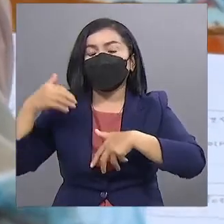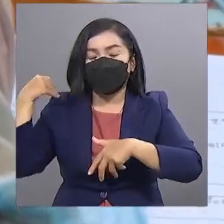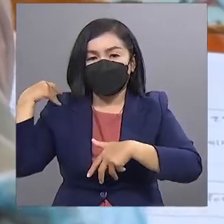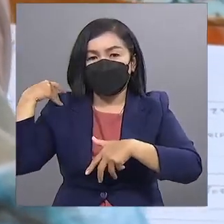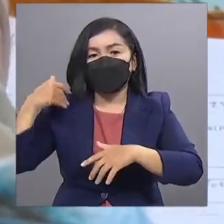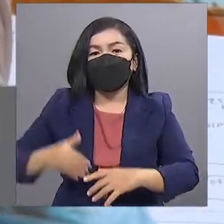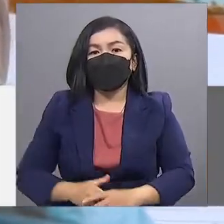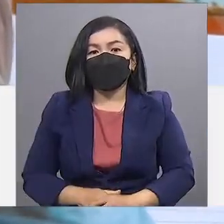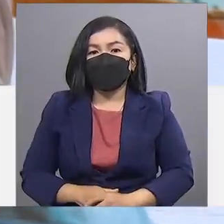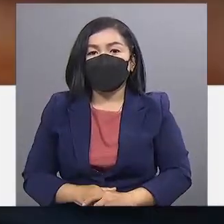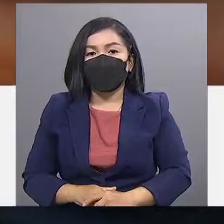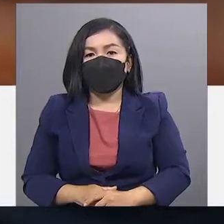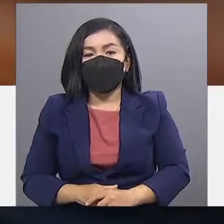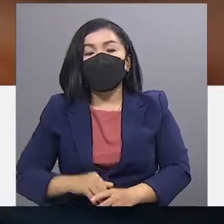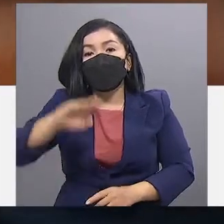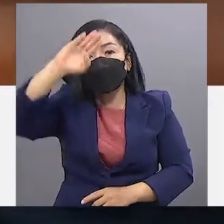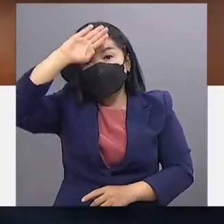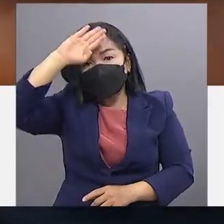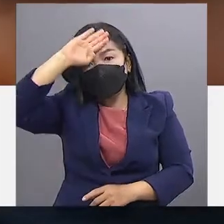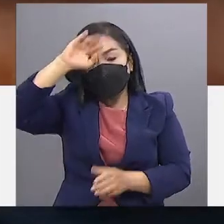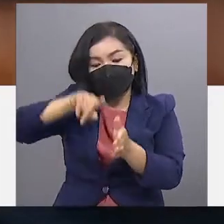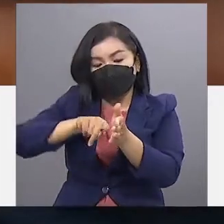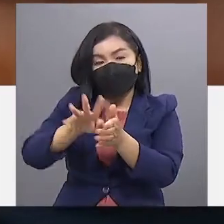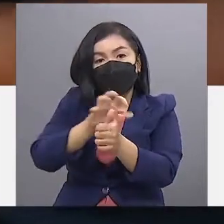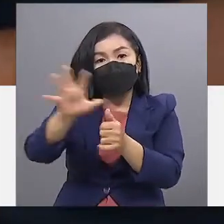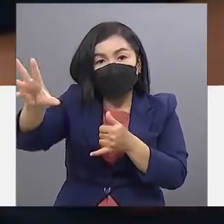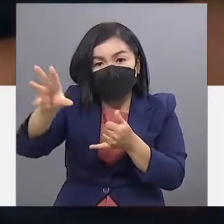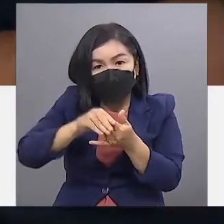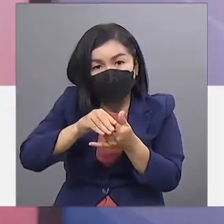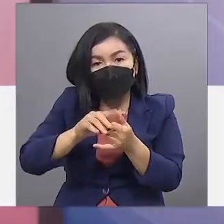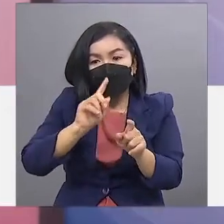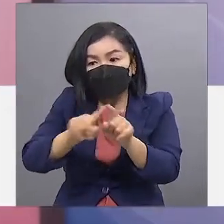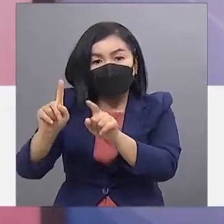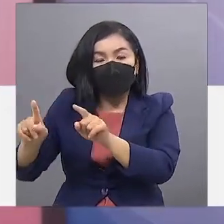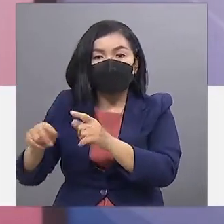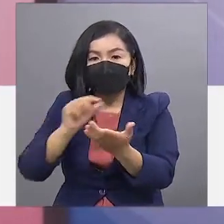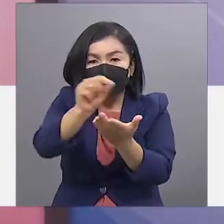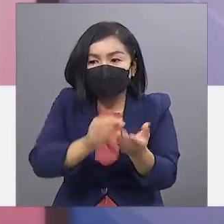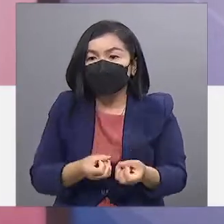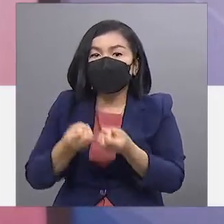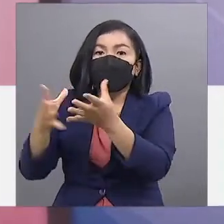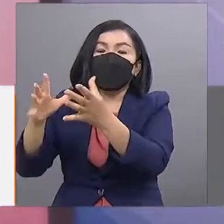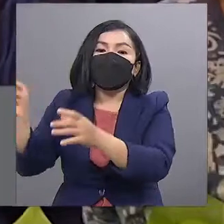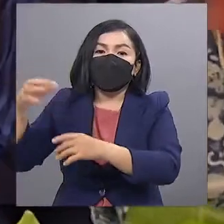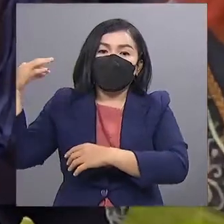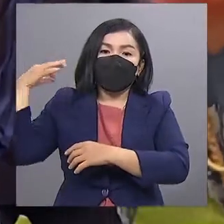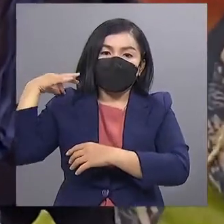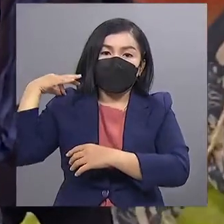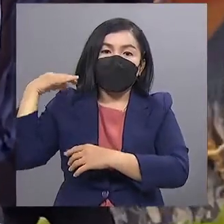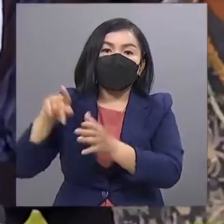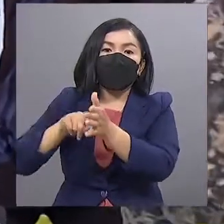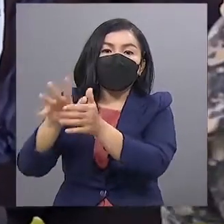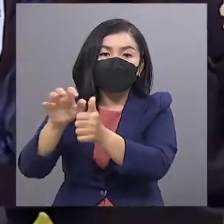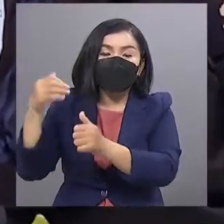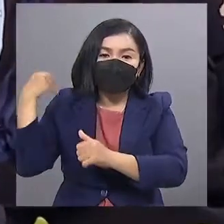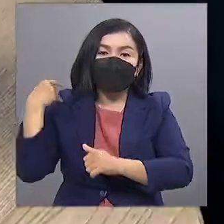ข้อมลผู้ป่วย COVID-19 หน้าใหม่ส่นหน่งถูกส่งมาที่นี่ครับอาศาคอม COVIDที่จะมีคุหมอ คุณพย